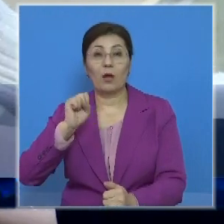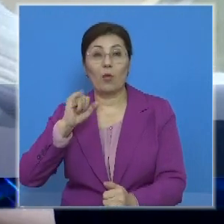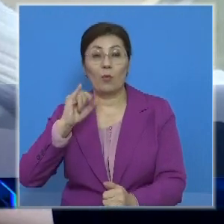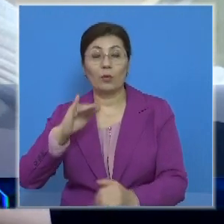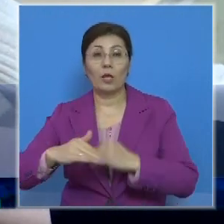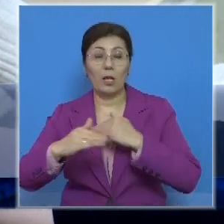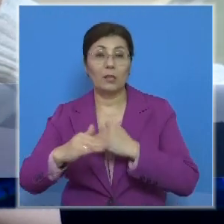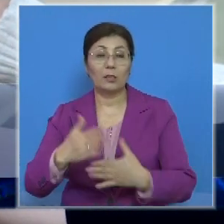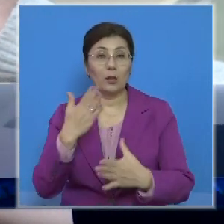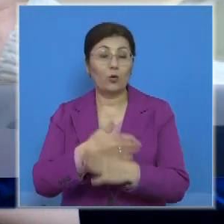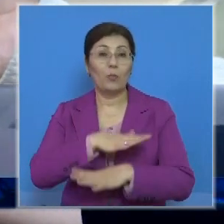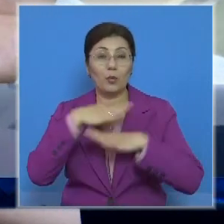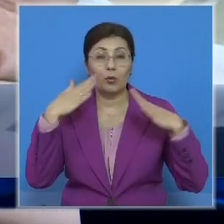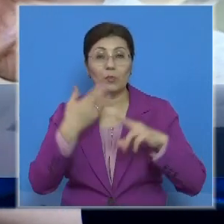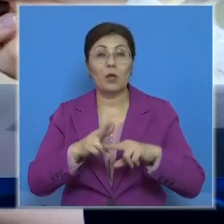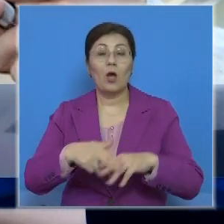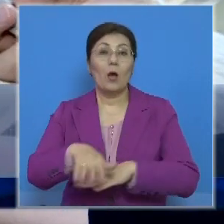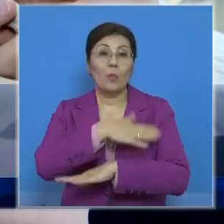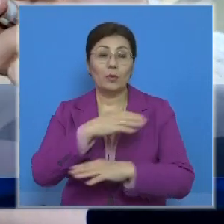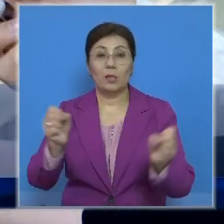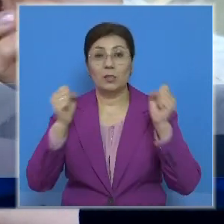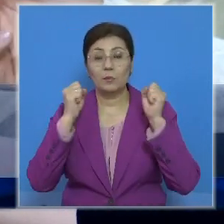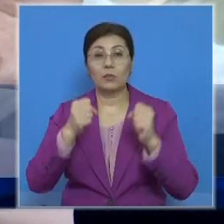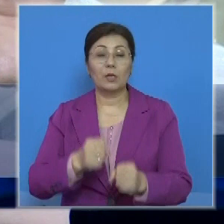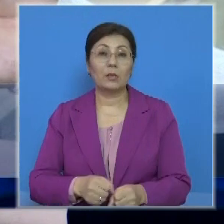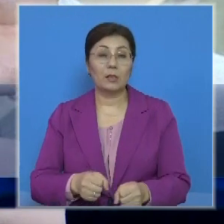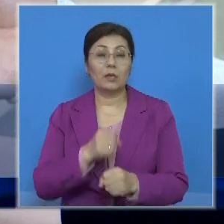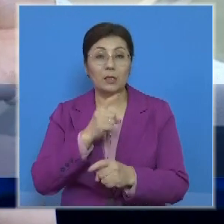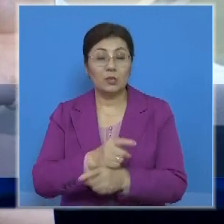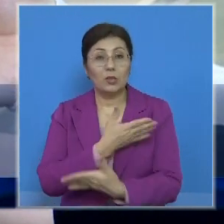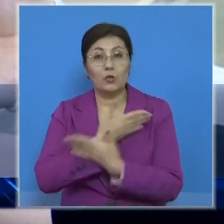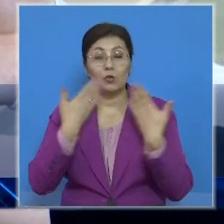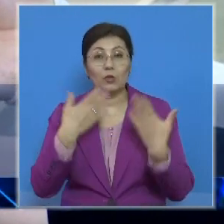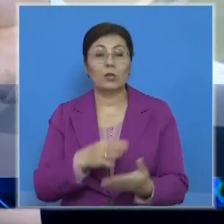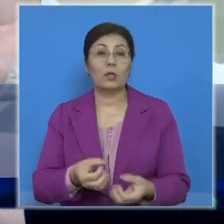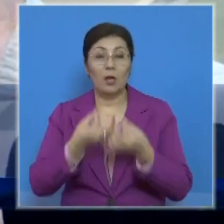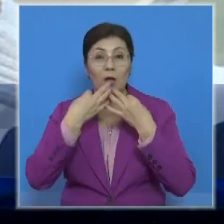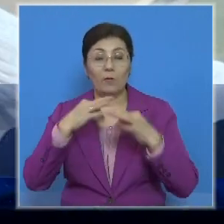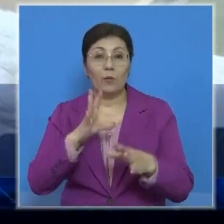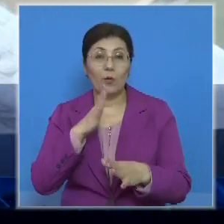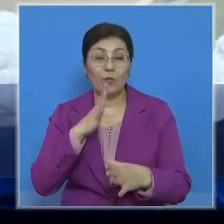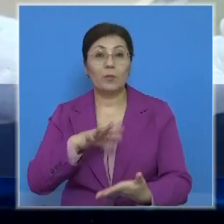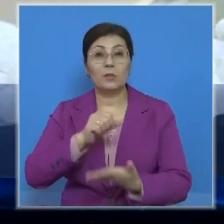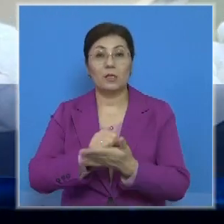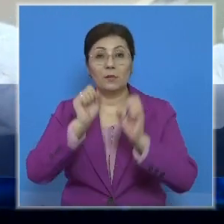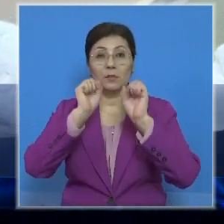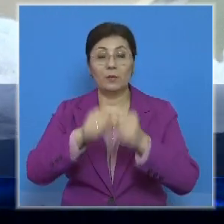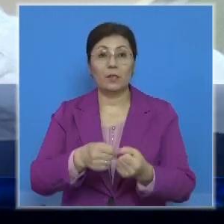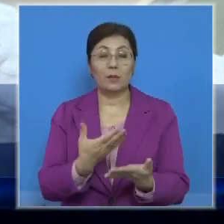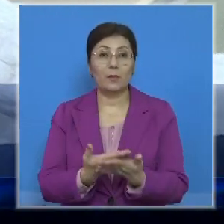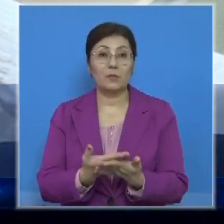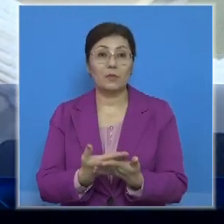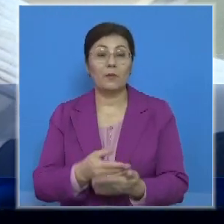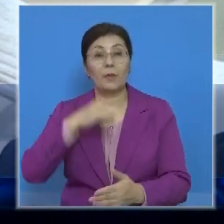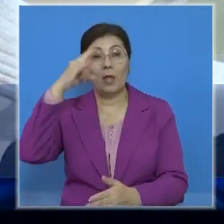ойлаймын. Себебі бұл көше спорты. Шектеу жоқ. Кез келген жас, кез келген уақытта келіп стрит воркаутпен айналыса алады. Айтып